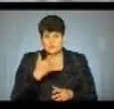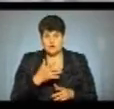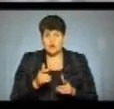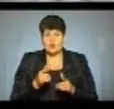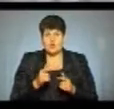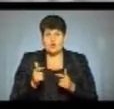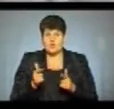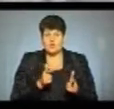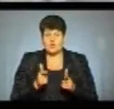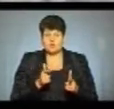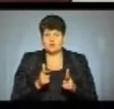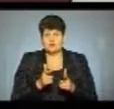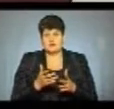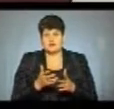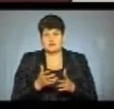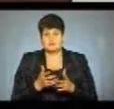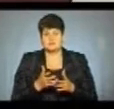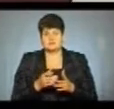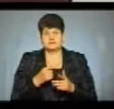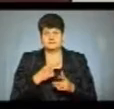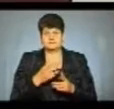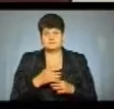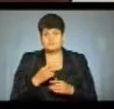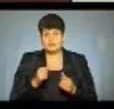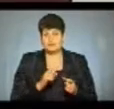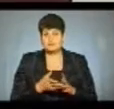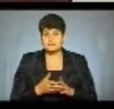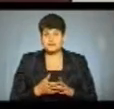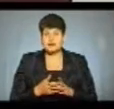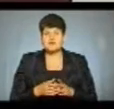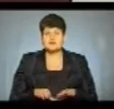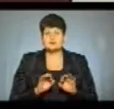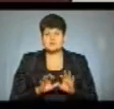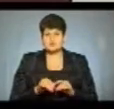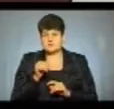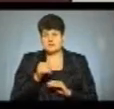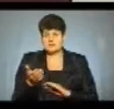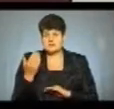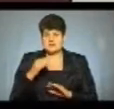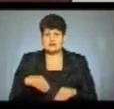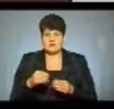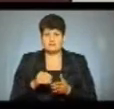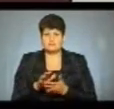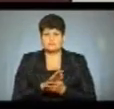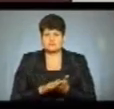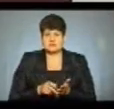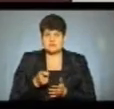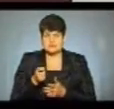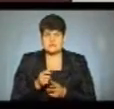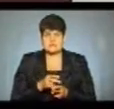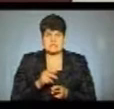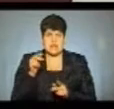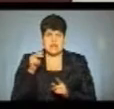Україну десь там далеко в Полтавській області. Віктор Шумада розповів, понад місяць тому подав позов на Тараса Білана за